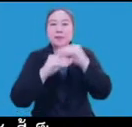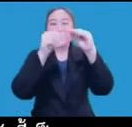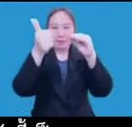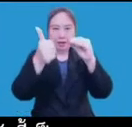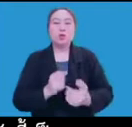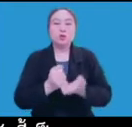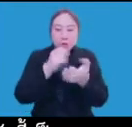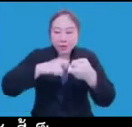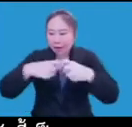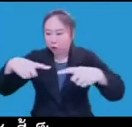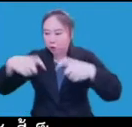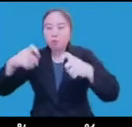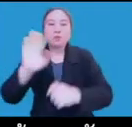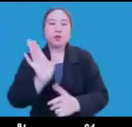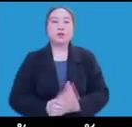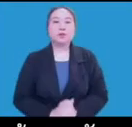ด้วย